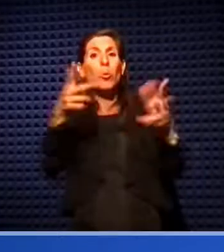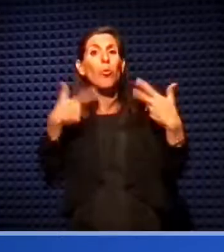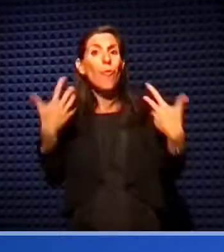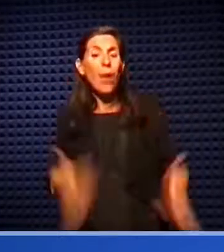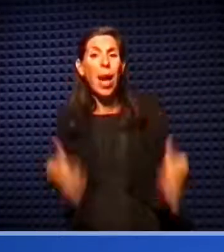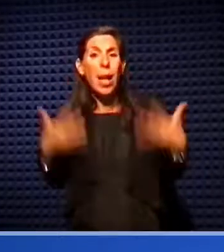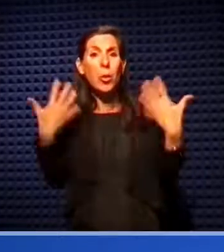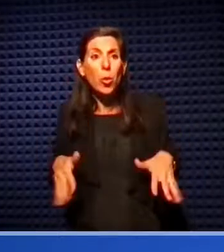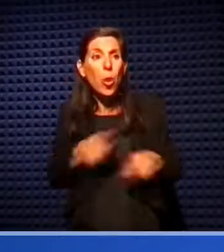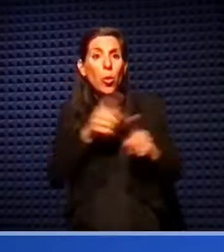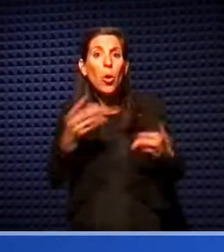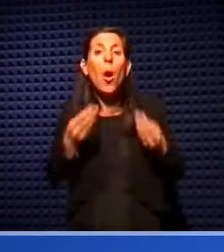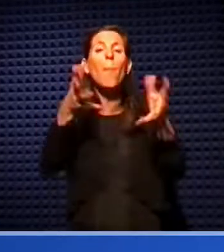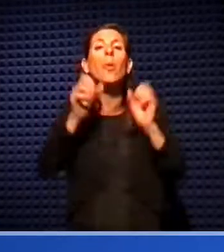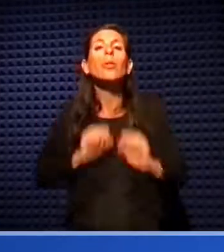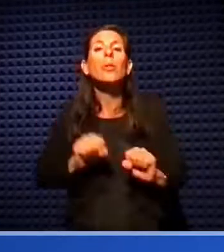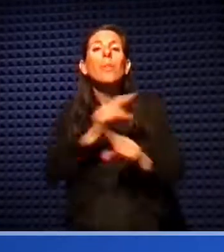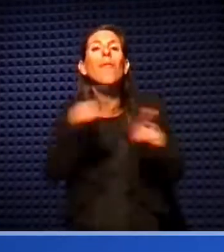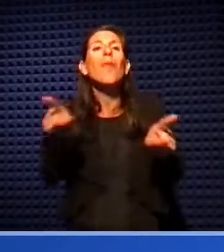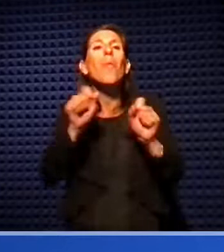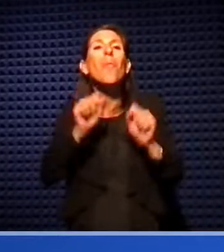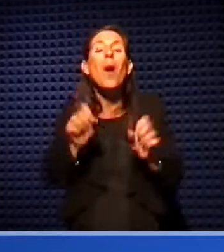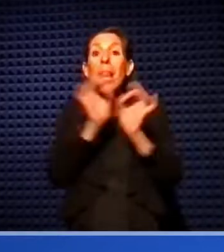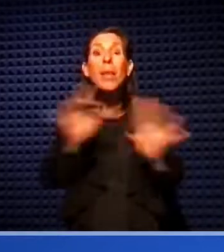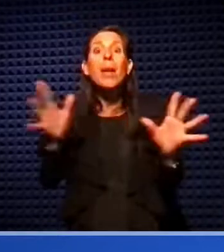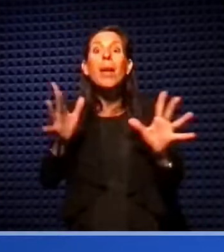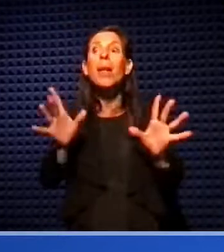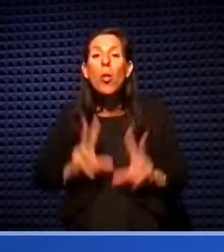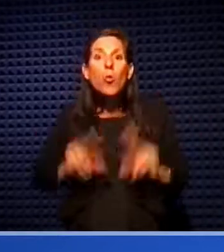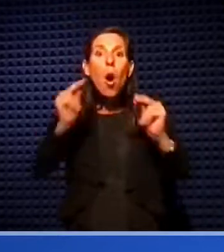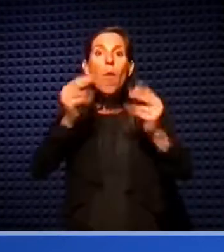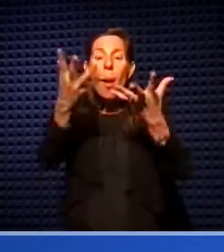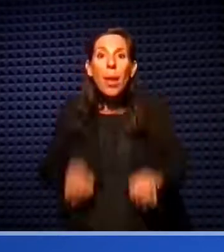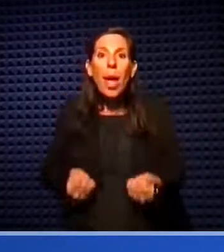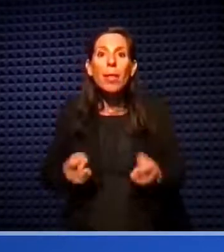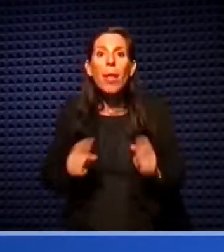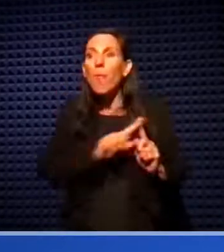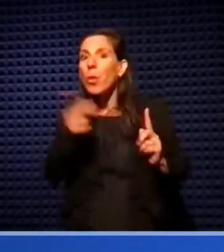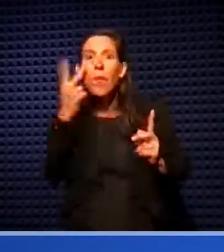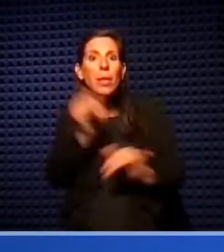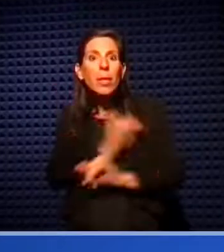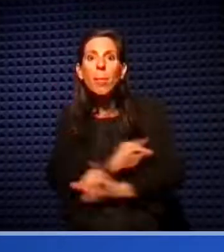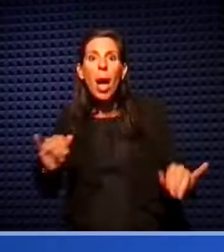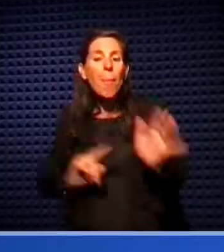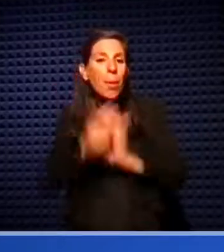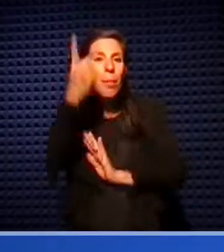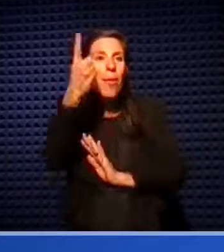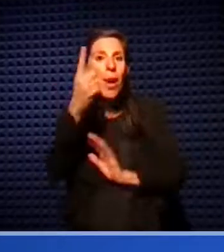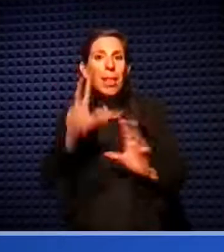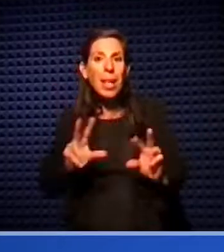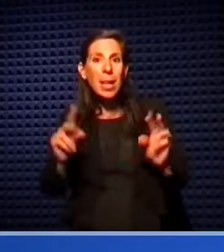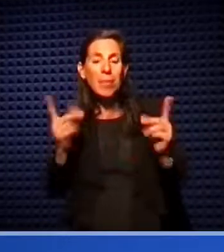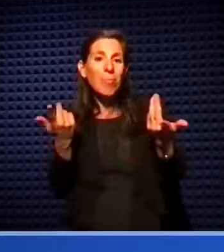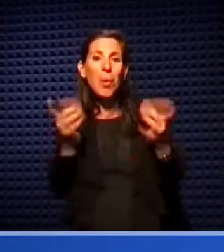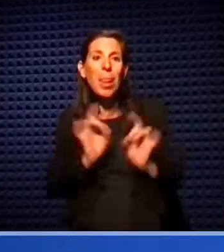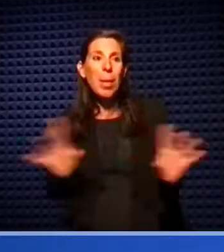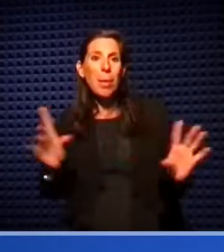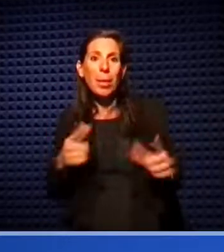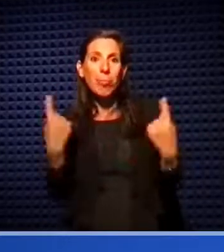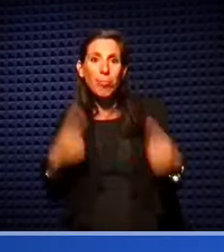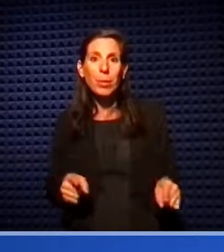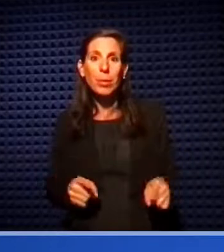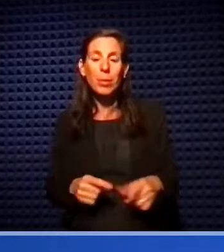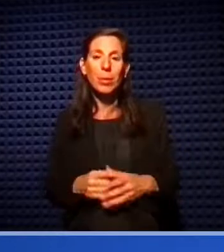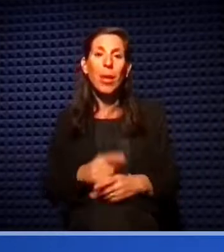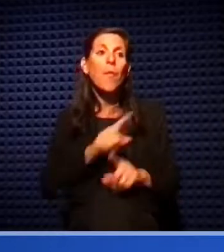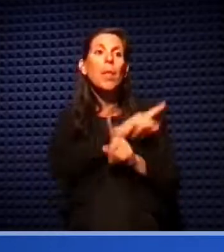كتونجل دغاغي مزبلو مغلسي كالك ركباي كالن اب معرف كل تفقد عسره جناخ خرسوسي ابايز نبر زلو نبر